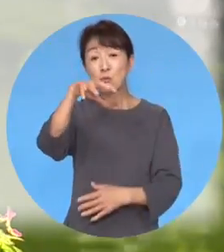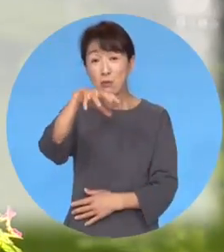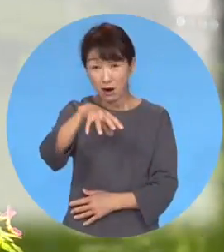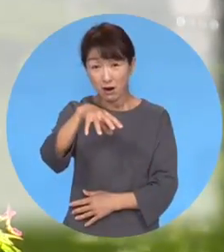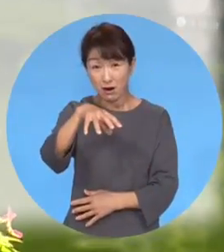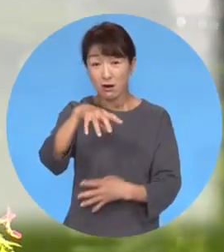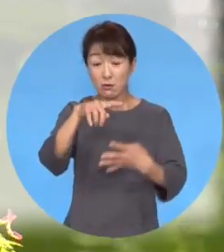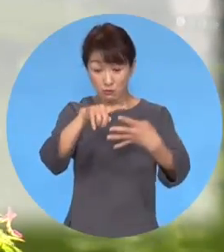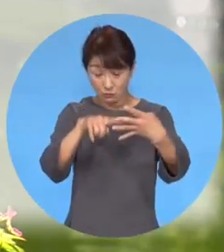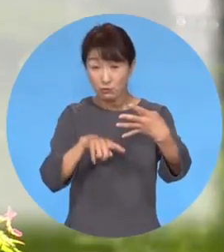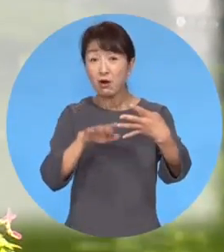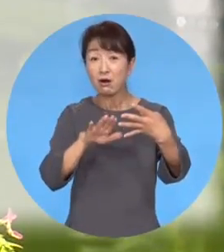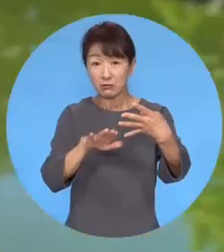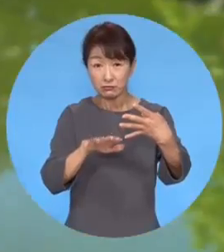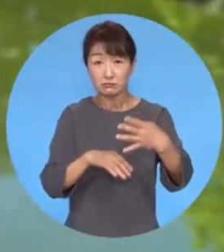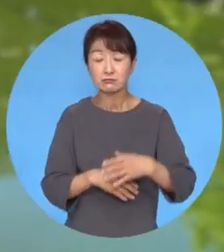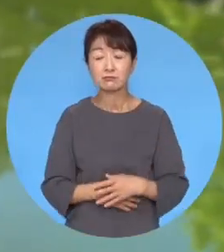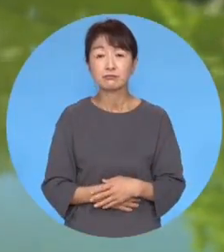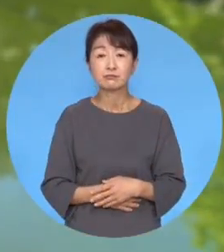というのがあります。